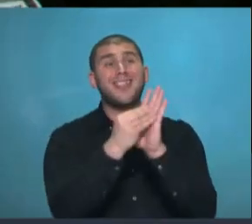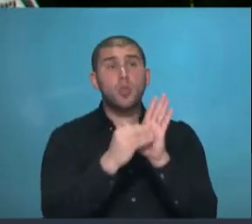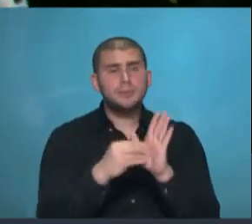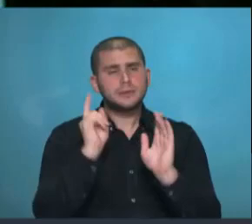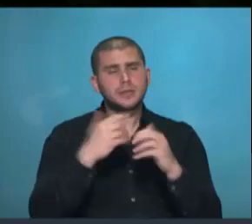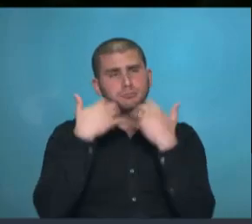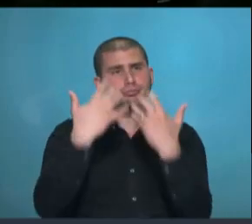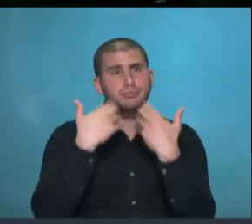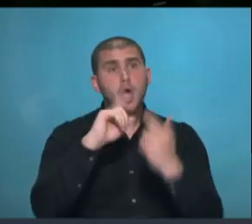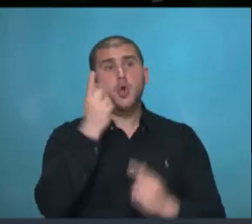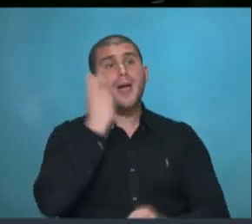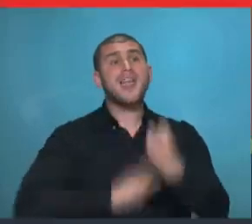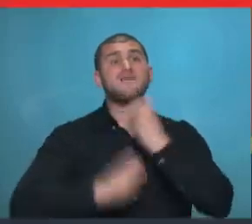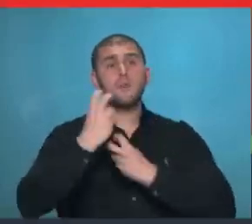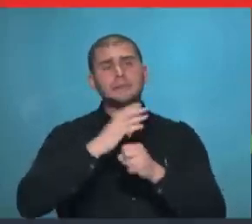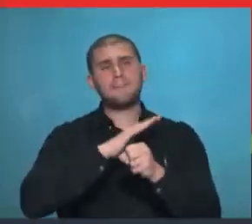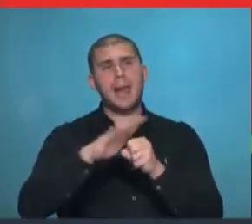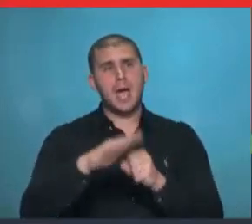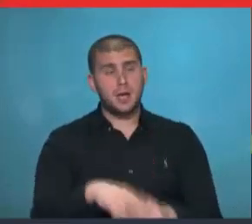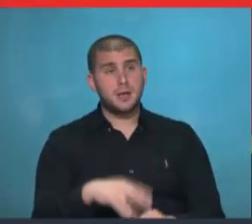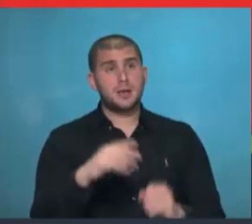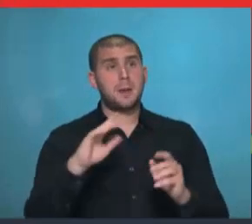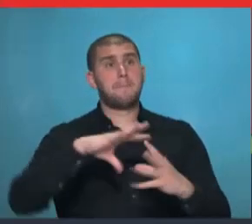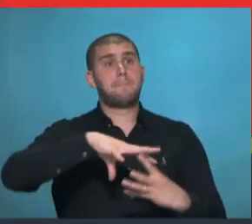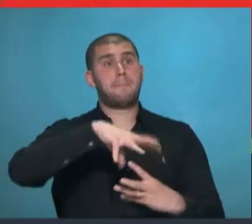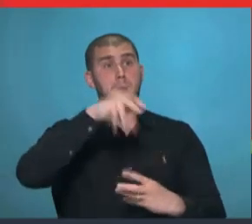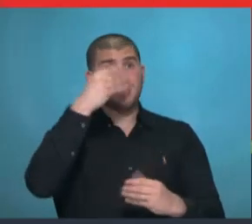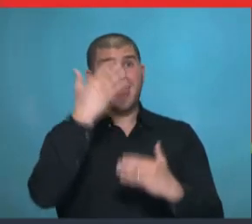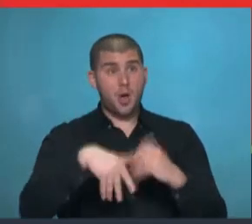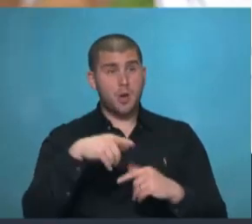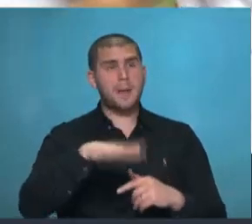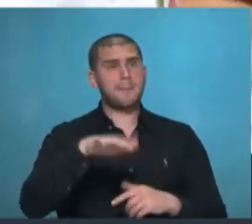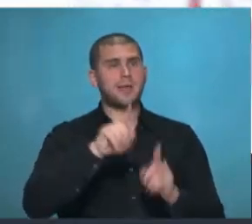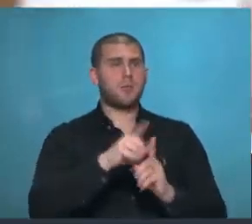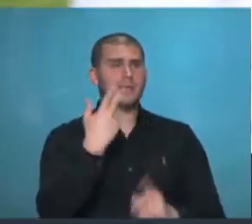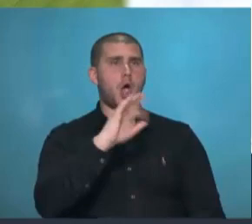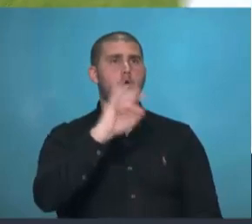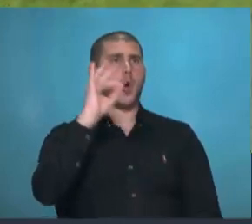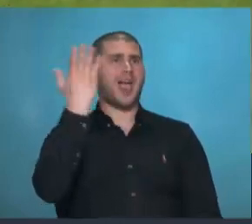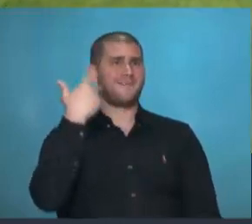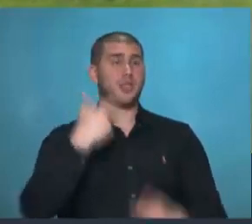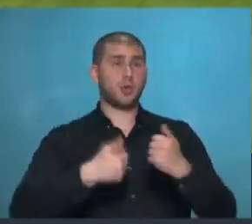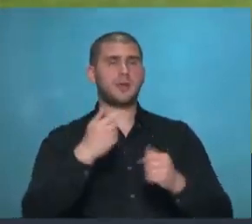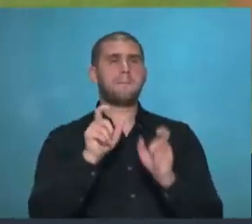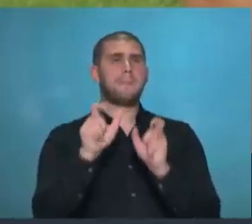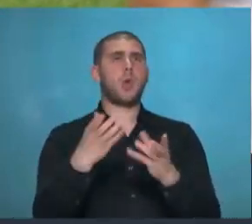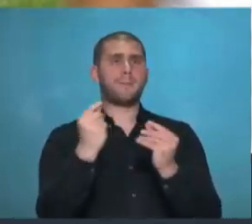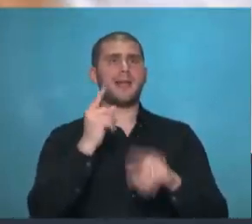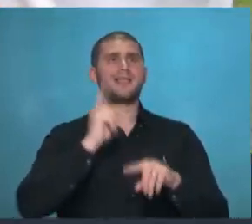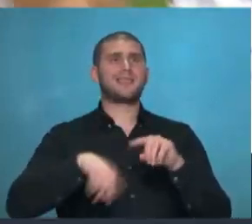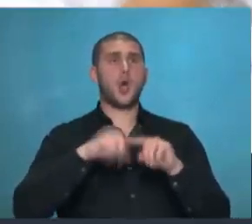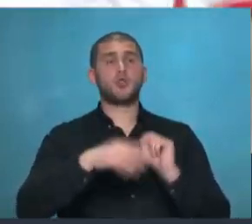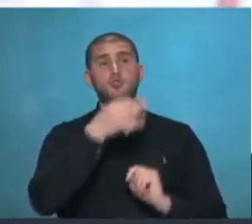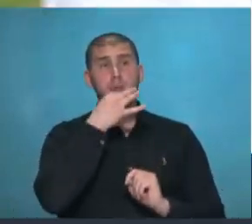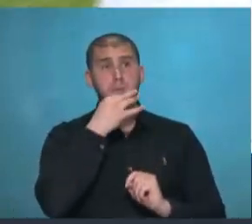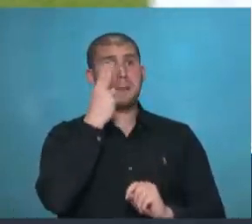צריך להעביר לו, את כל האינפורמציה במלואה. במונדיאל האחרון המערכת הפכה לכוכבת הטורניר, ובכך נמנעו טעויות שיפוט מביכות